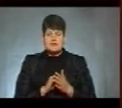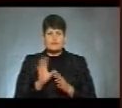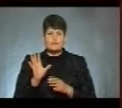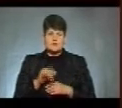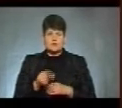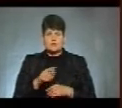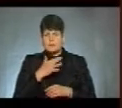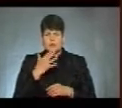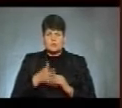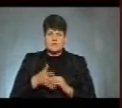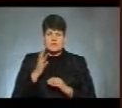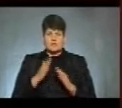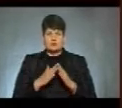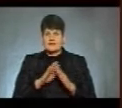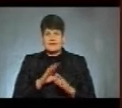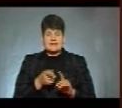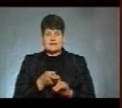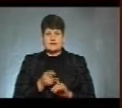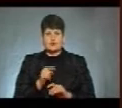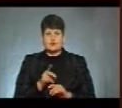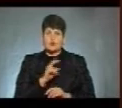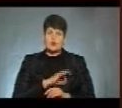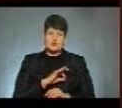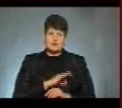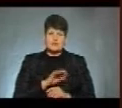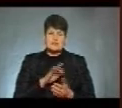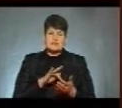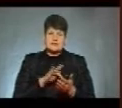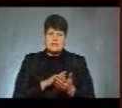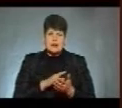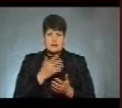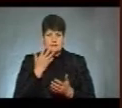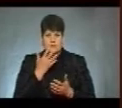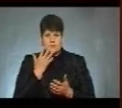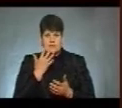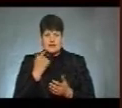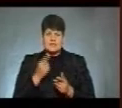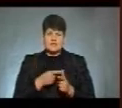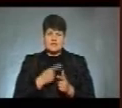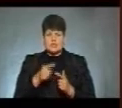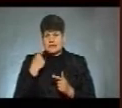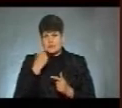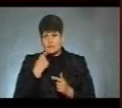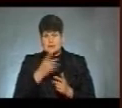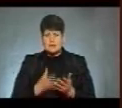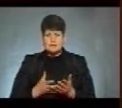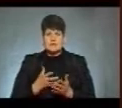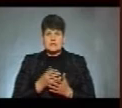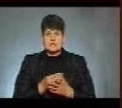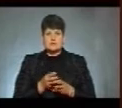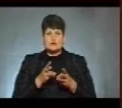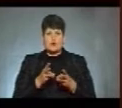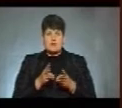мешканці багатоквартирних будинків, незалежно від того, користуються вони централізованим теплопостачанням чи індивідуальним, платитимуть за опалення